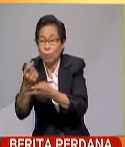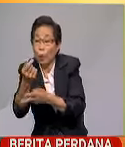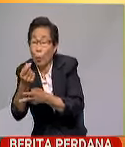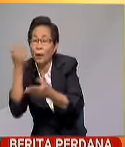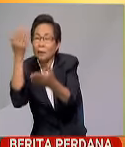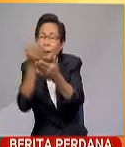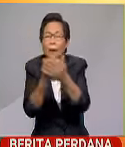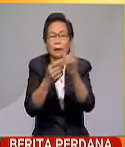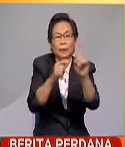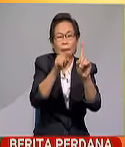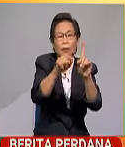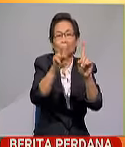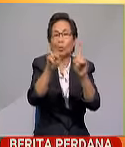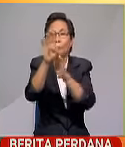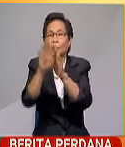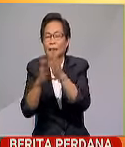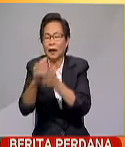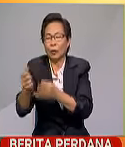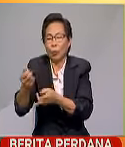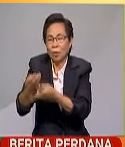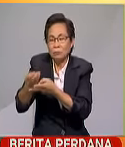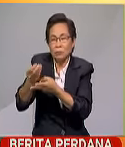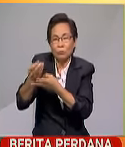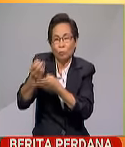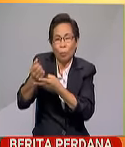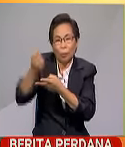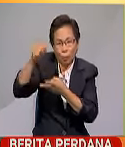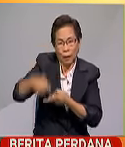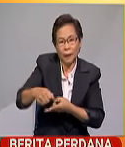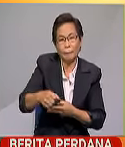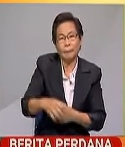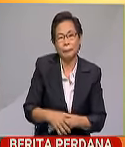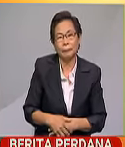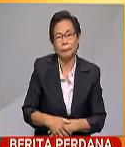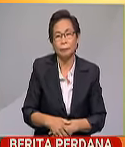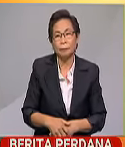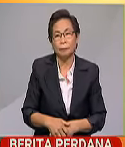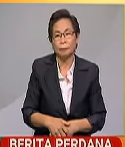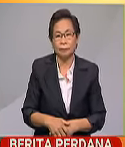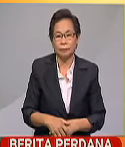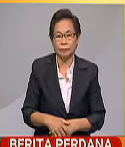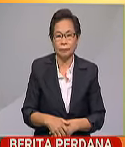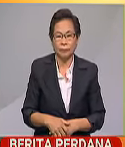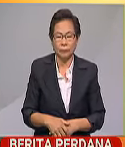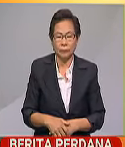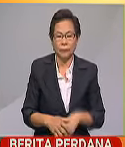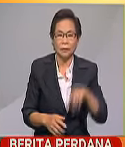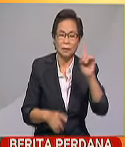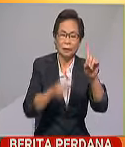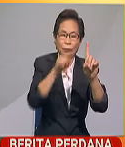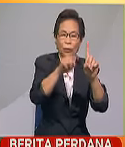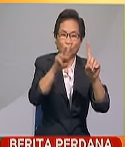sehingga RM1.2 bilion. Bukan hanya terhad